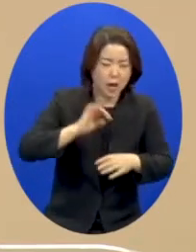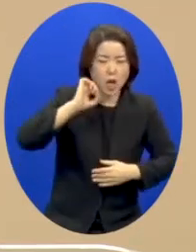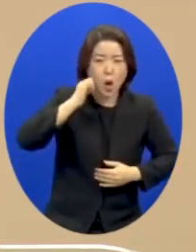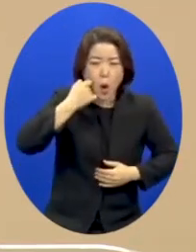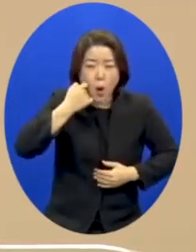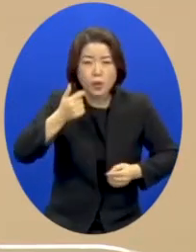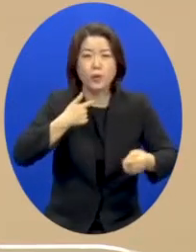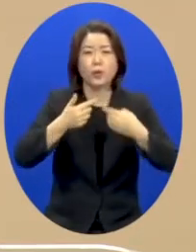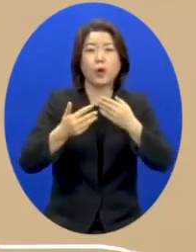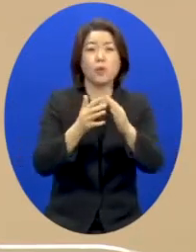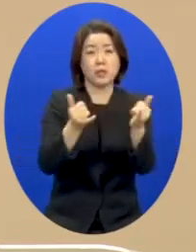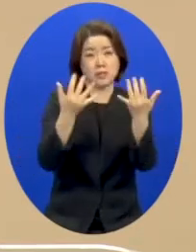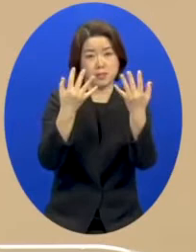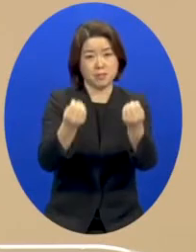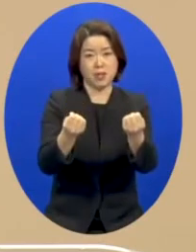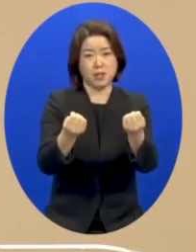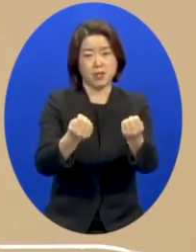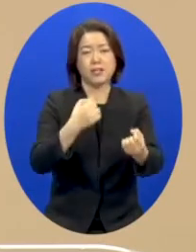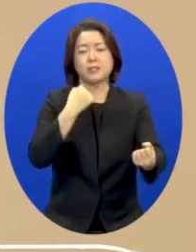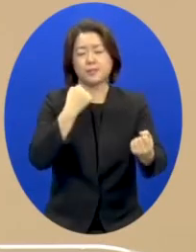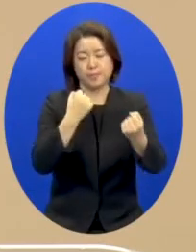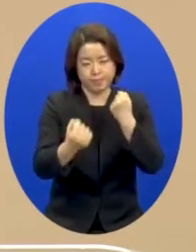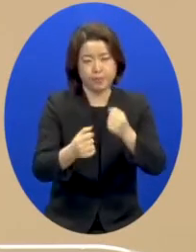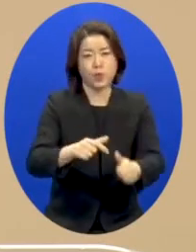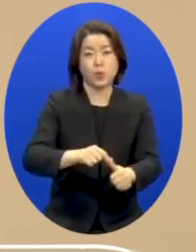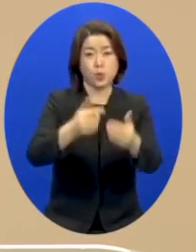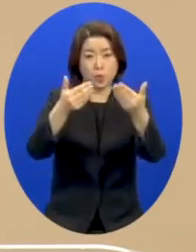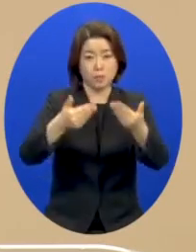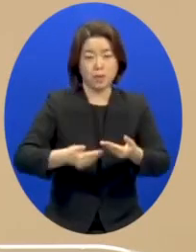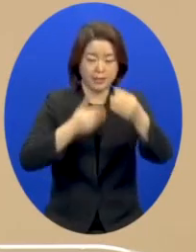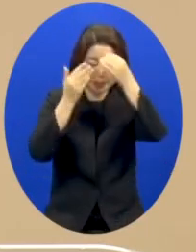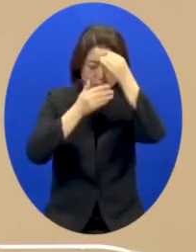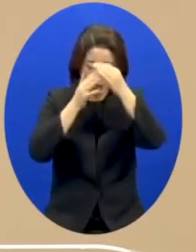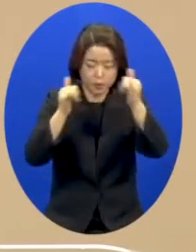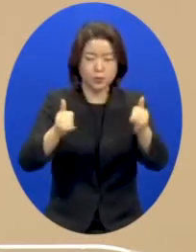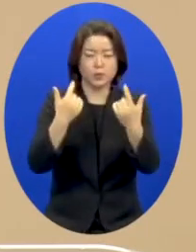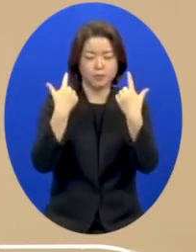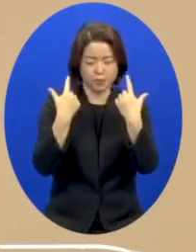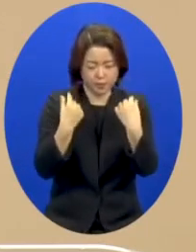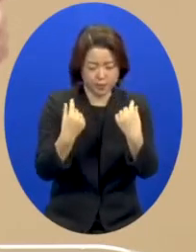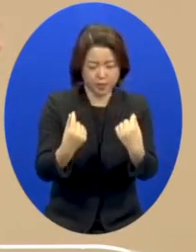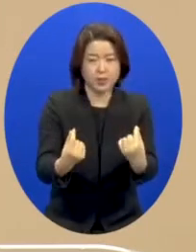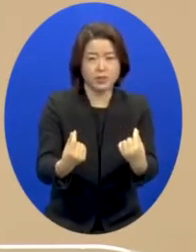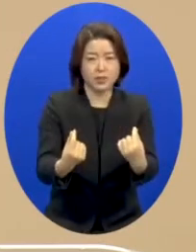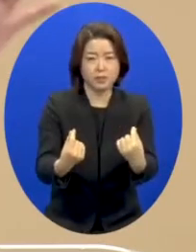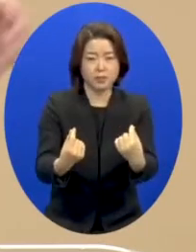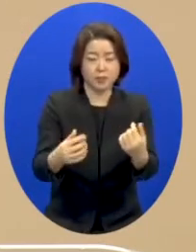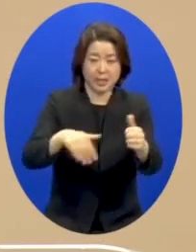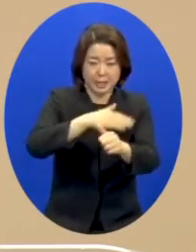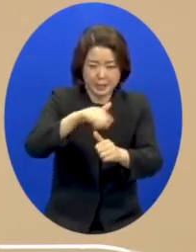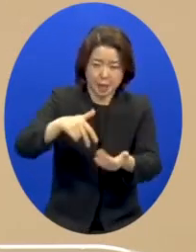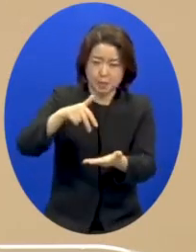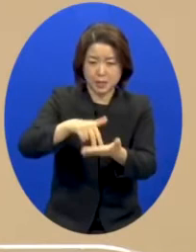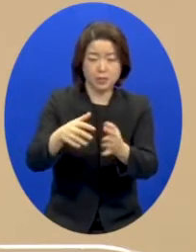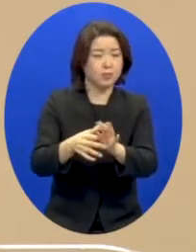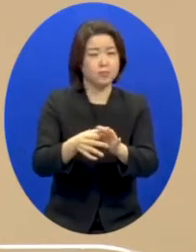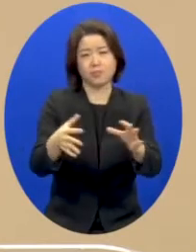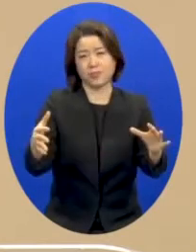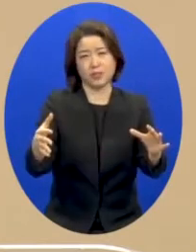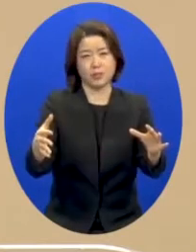이들도 많겠습니까? 그런데도 구원받은 성도는 한결같이 형편과 처지에 아무